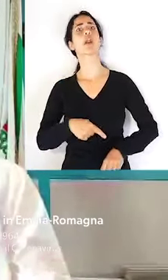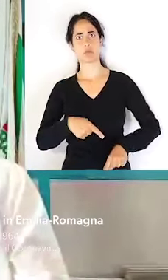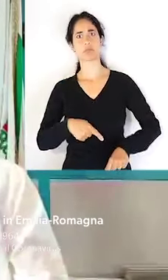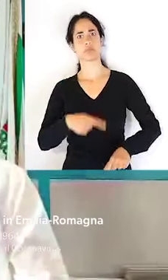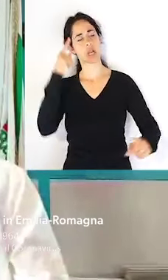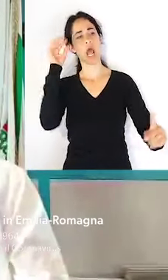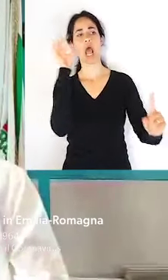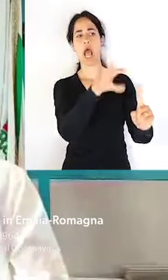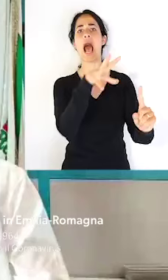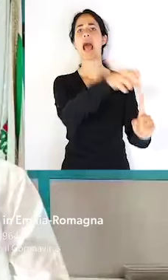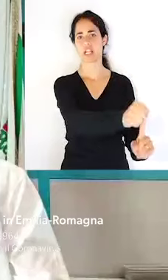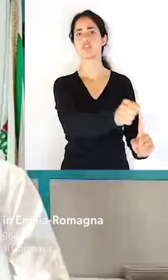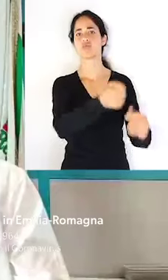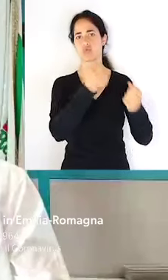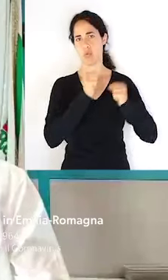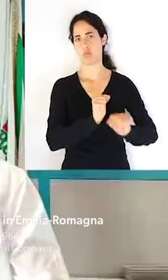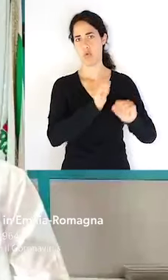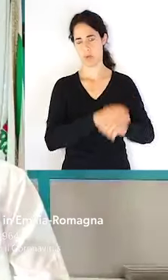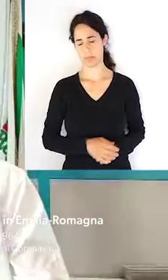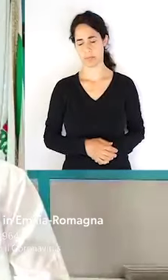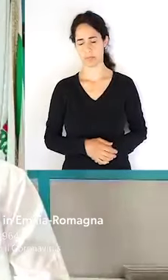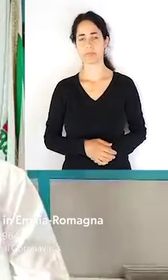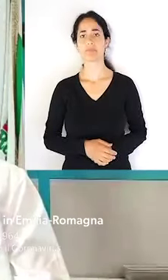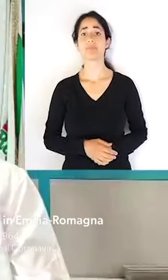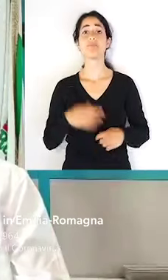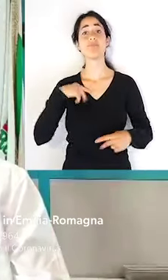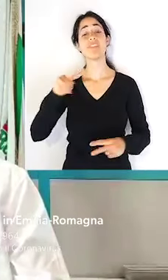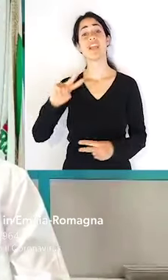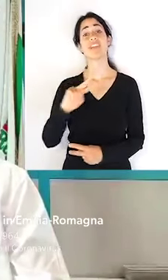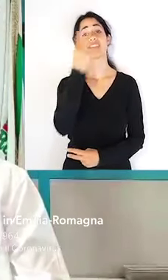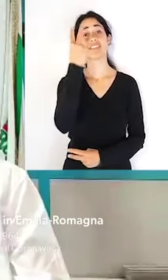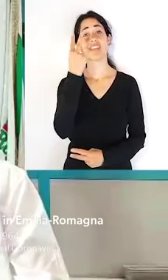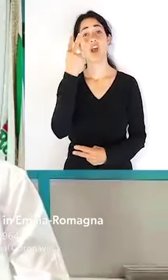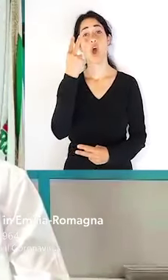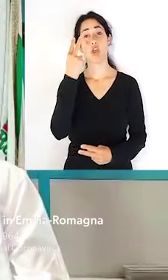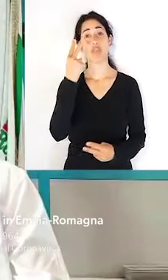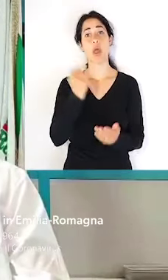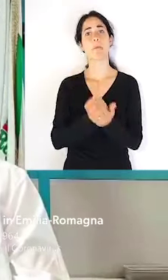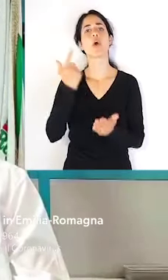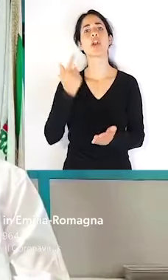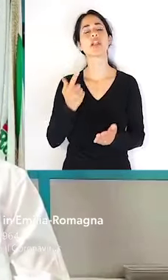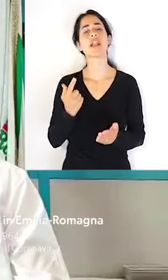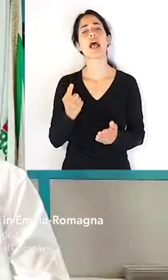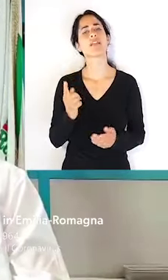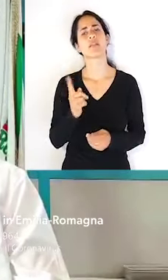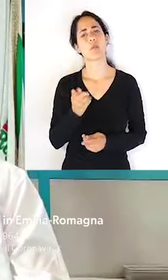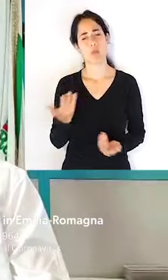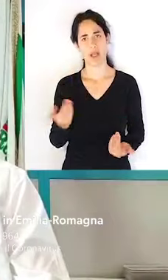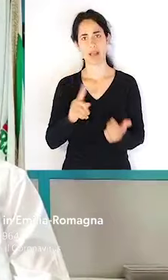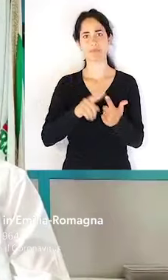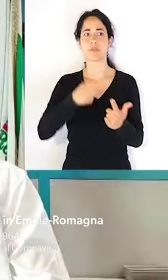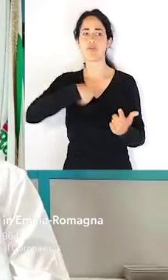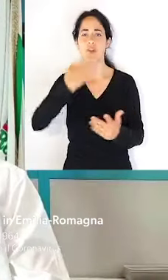raggiungibile. La seconda priorità che ci siamo dati è finanziare,